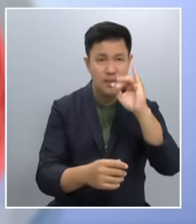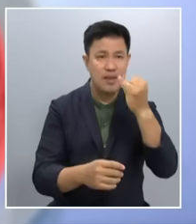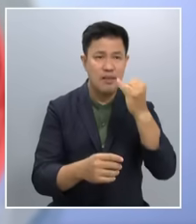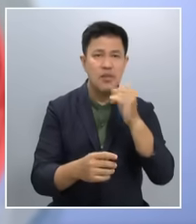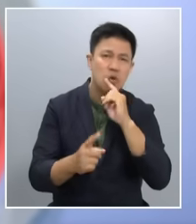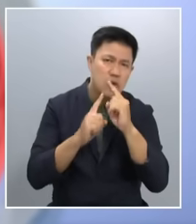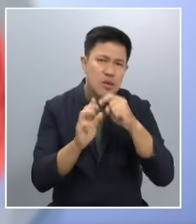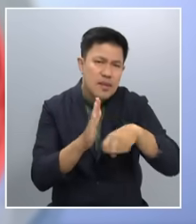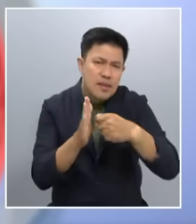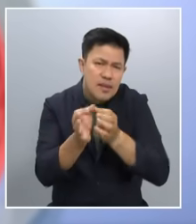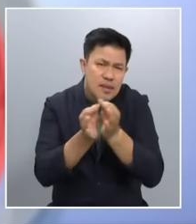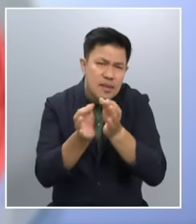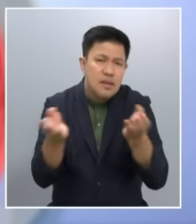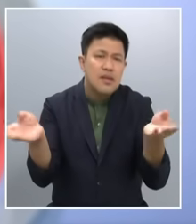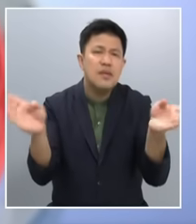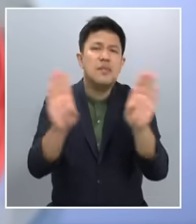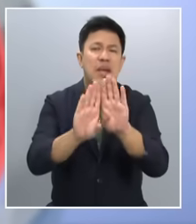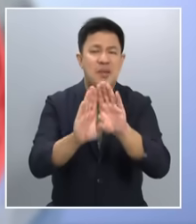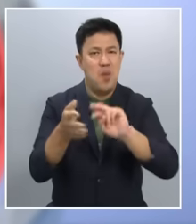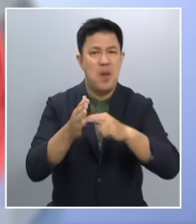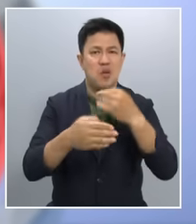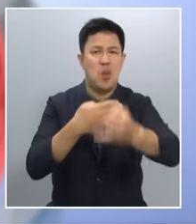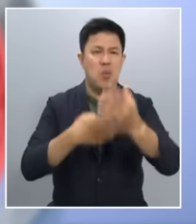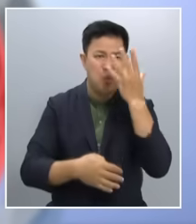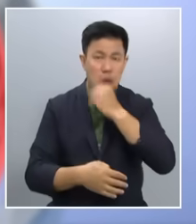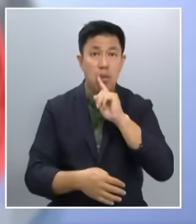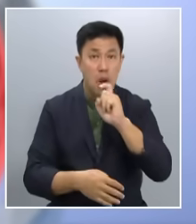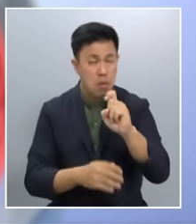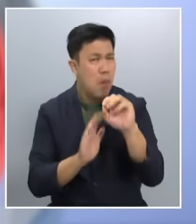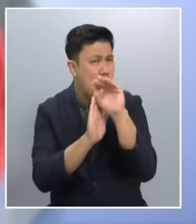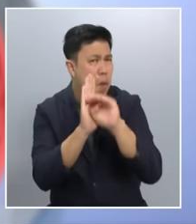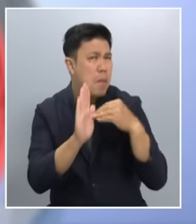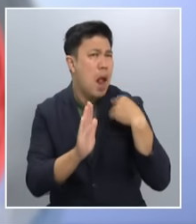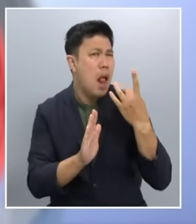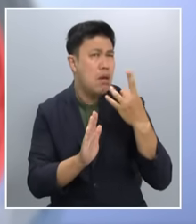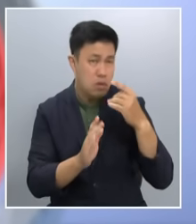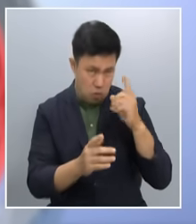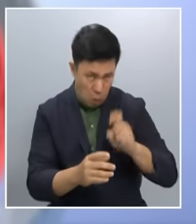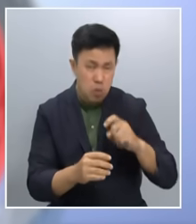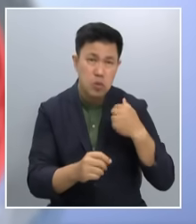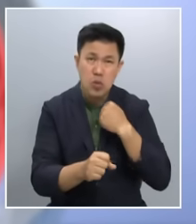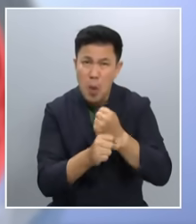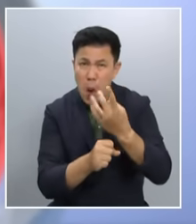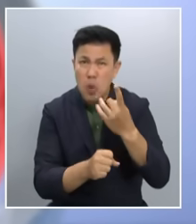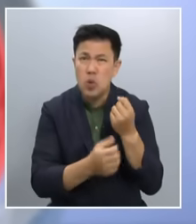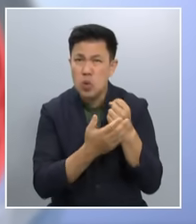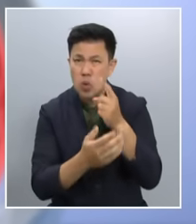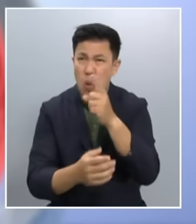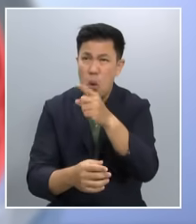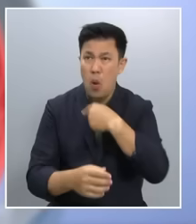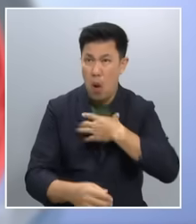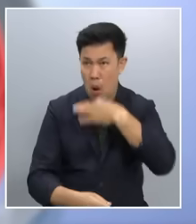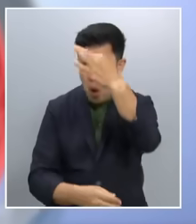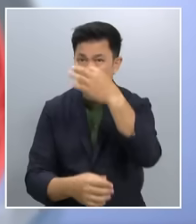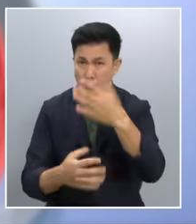ครับ โอเคแล้วในเงื่อนไขอะไรยังไงบ้างครับน้องฟิล์มว่าเดี๋ยวพี่จะได้เอาข้อมูลไปให้พี่พลอยเนา